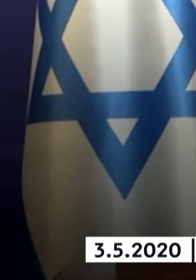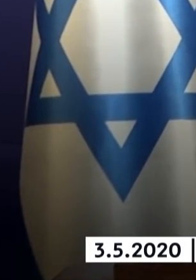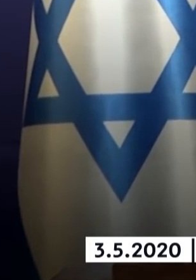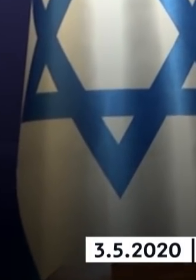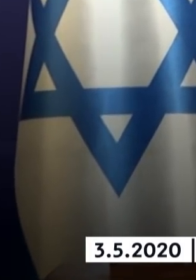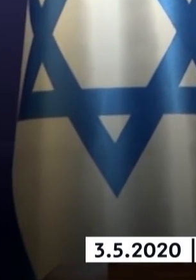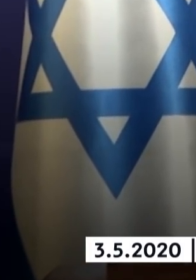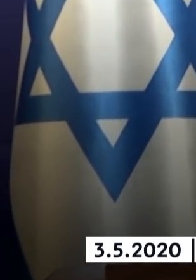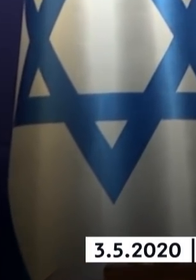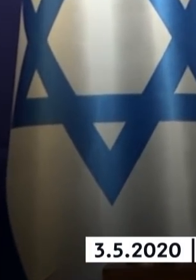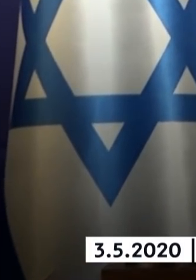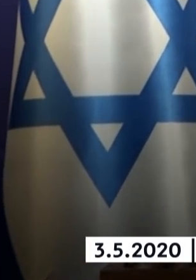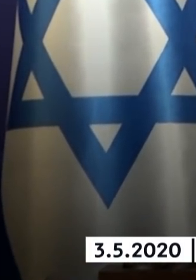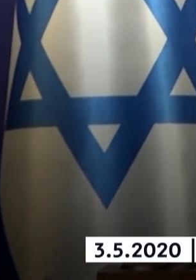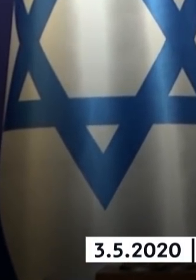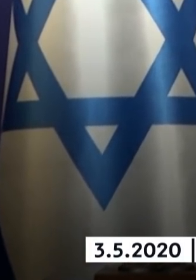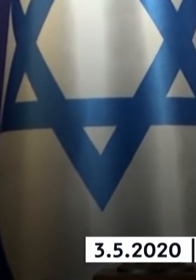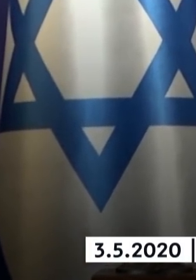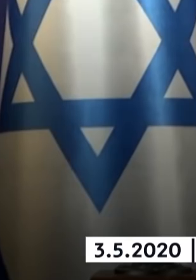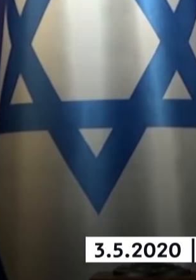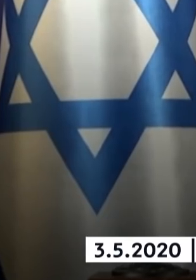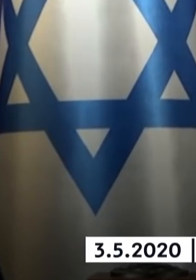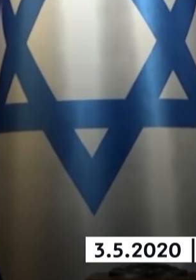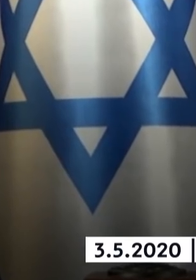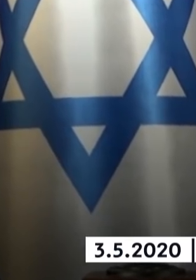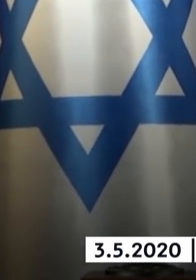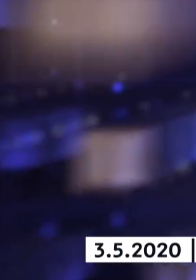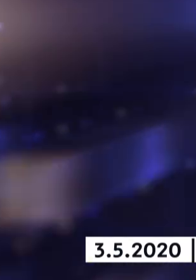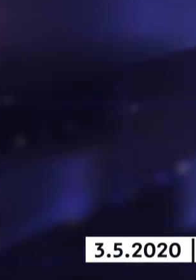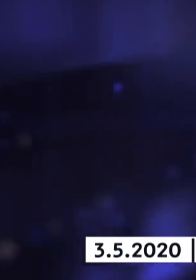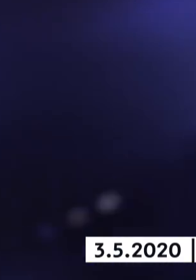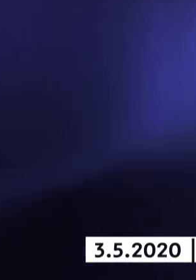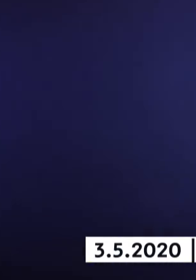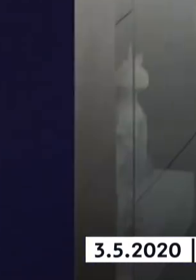מיד, המתקפה של נתניהו על בגץ, שעות לפני הדיון.